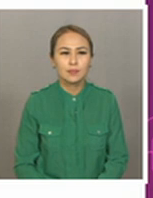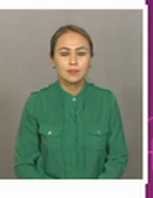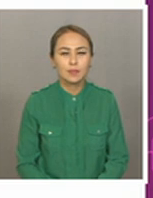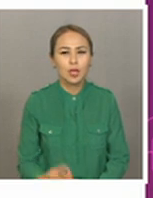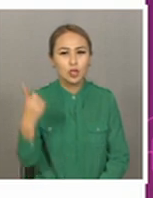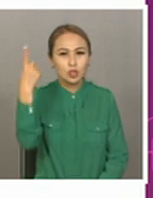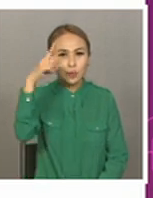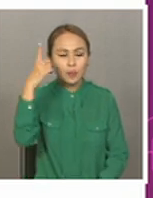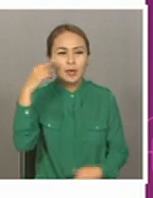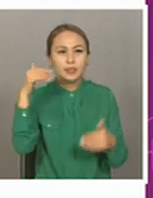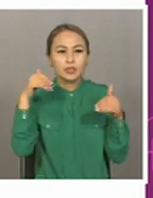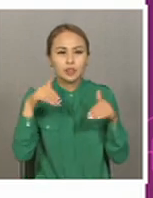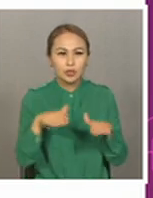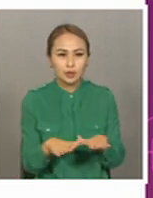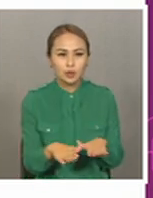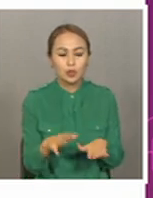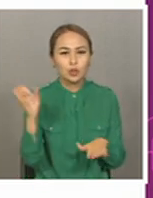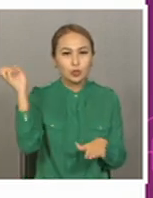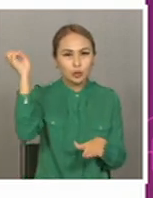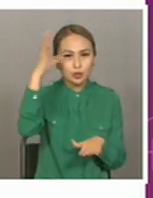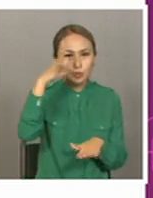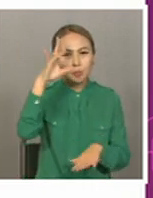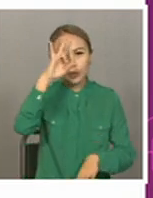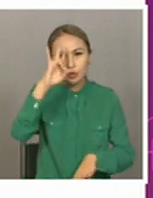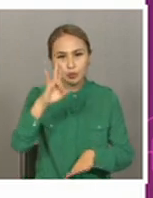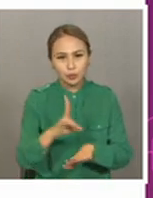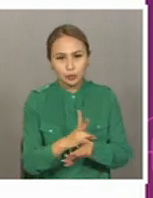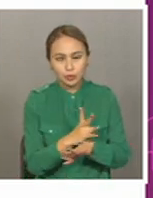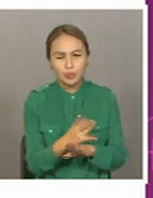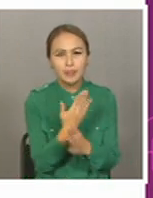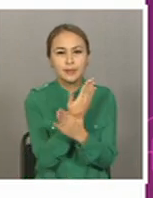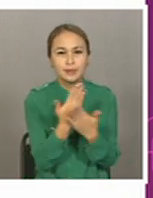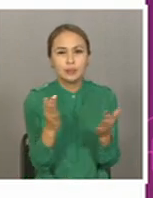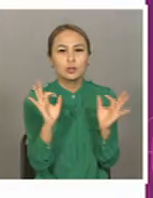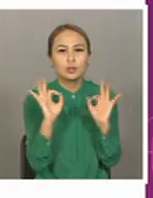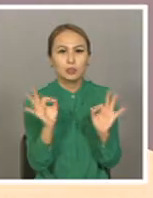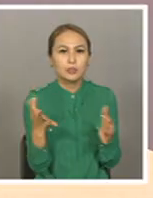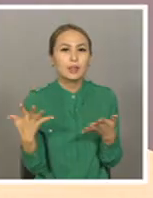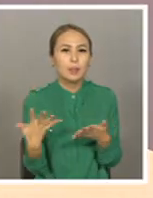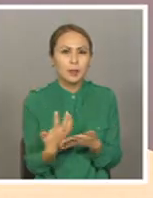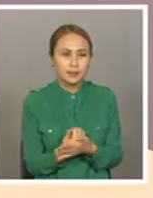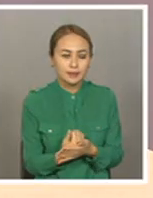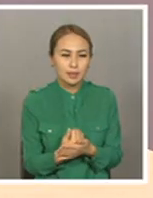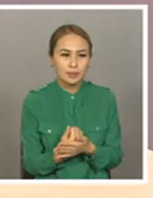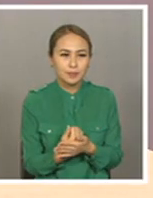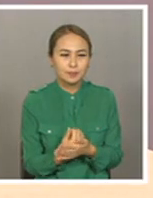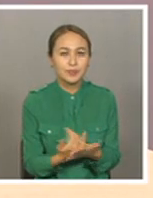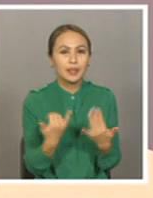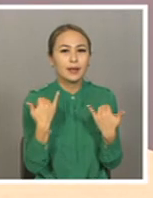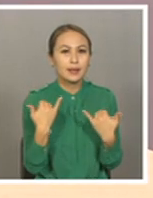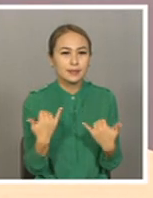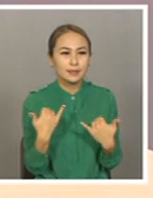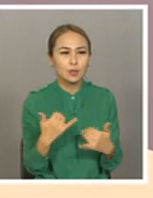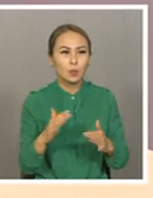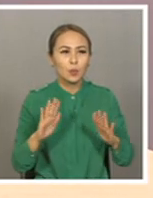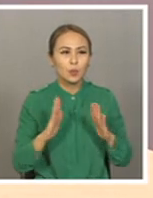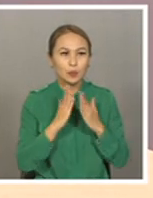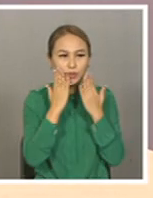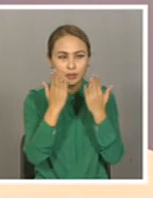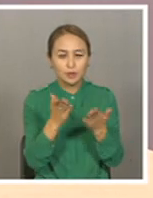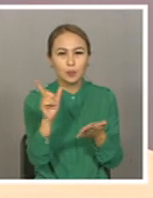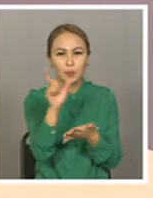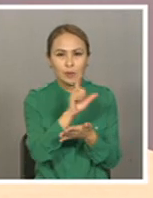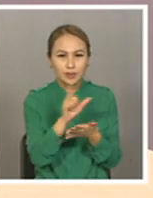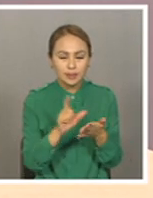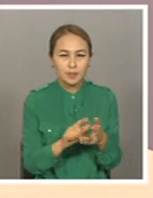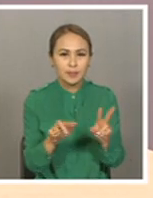Жұмбақтың шешуі – күн мен түн. Сендер дұрыс табалдыңдар ма? Қазіргі оқитын өлеңдеріміздің